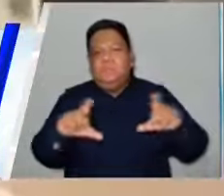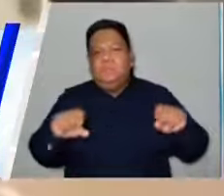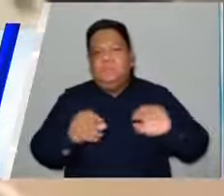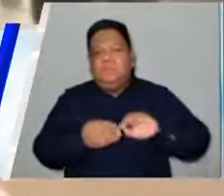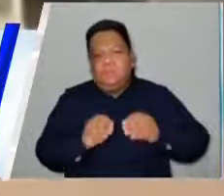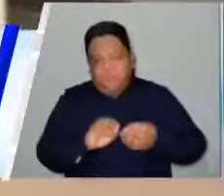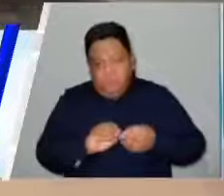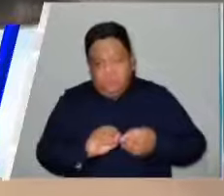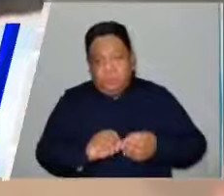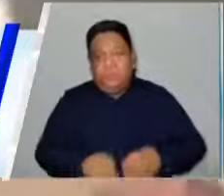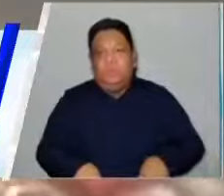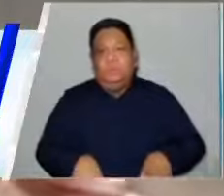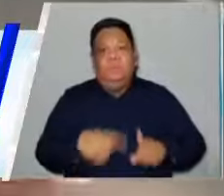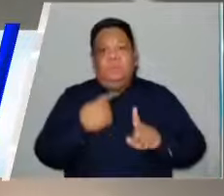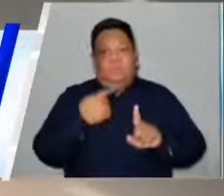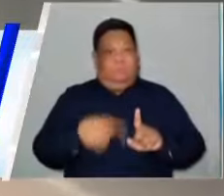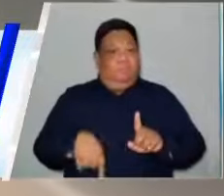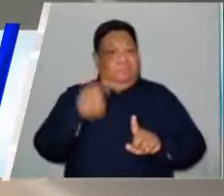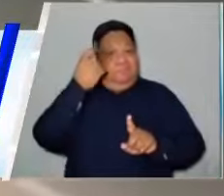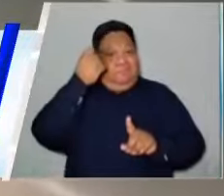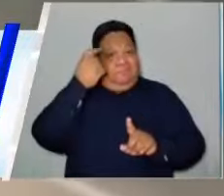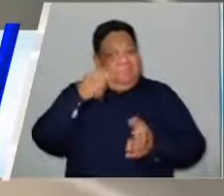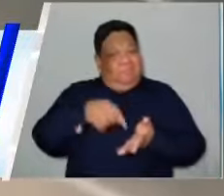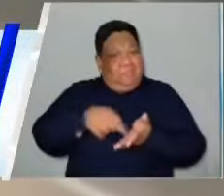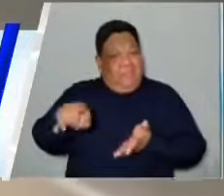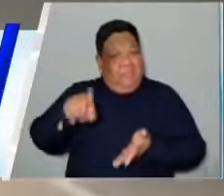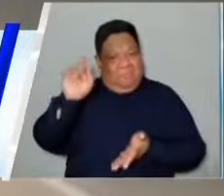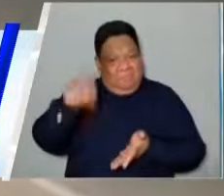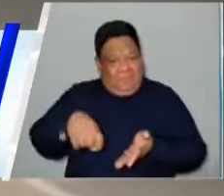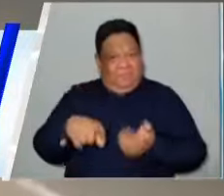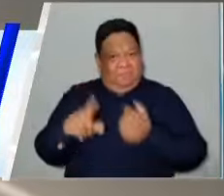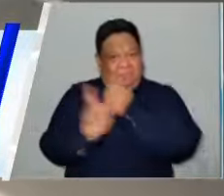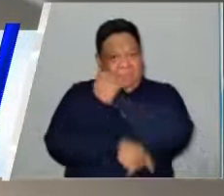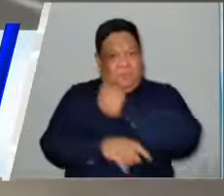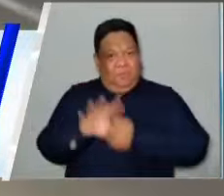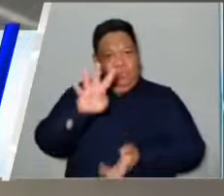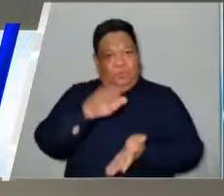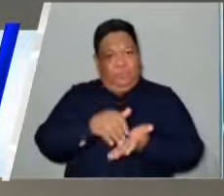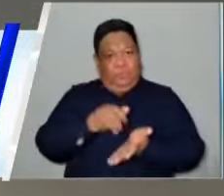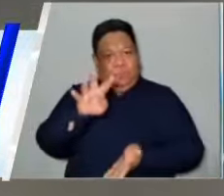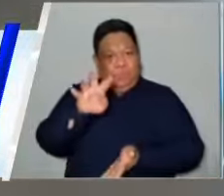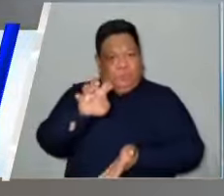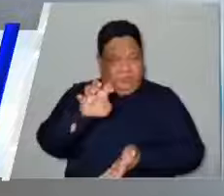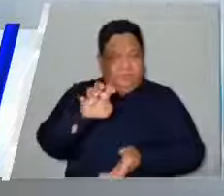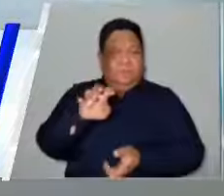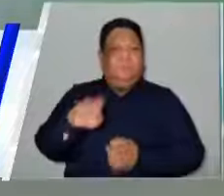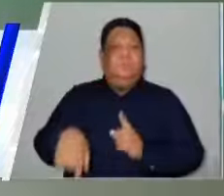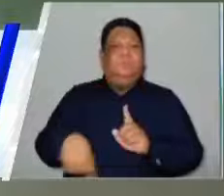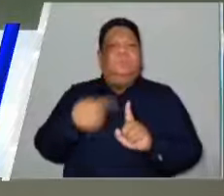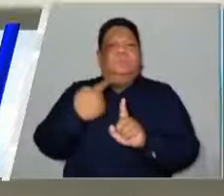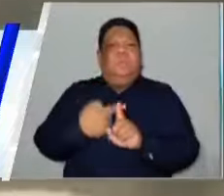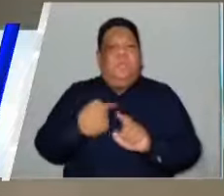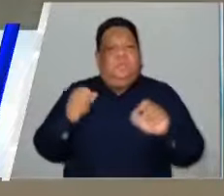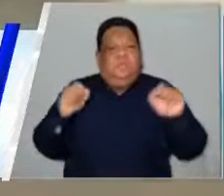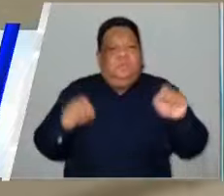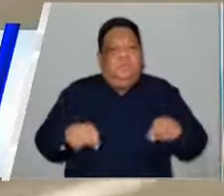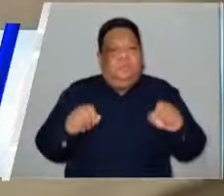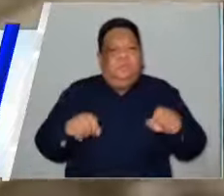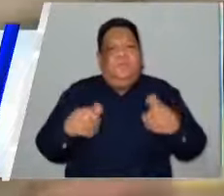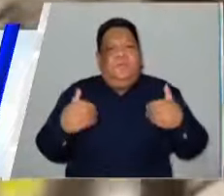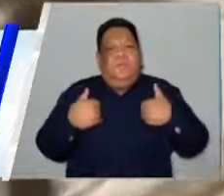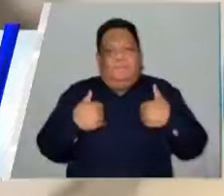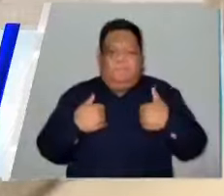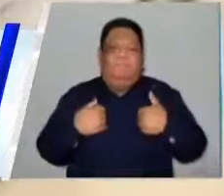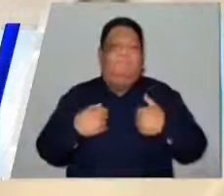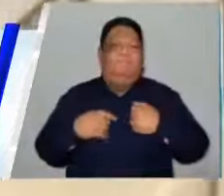multang 4,400 para sa anti-drug racing ordinance violation, nahaharap din ang kanilang mga driver sa multang